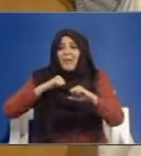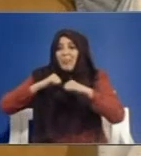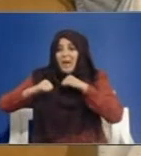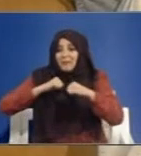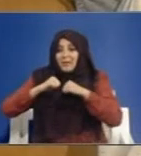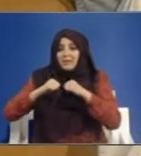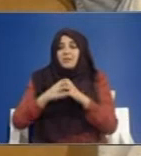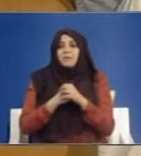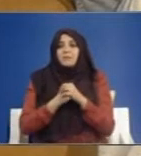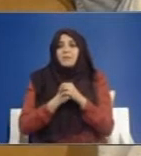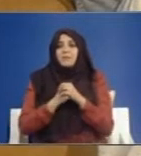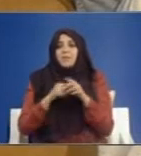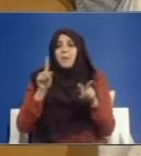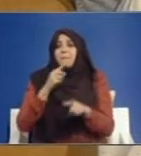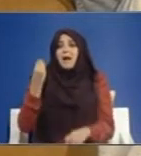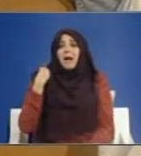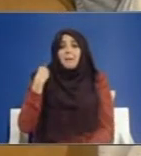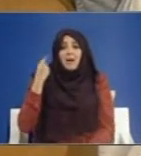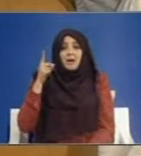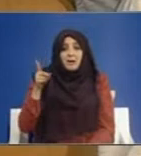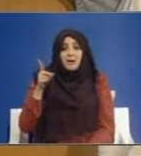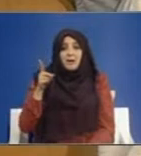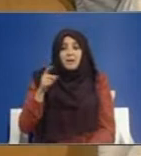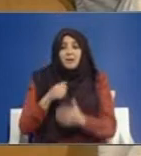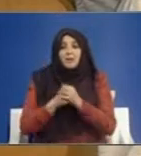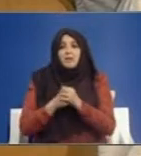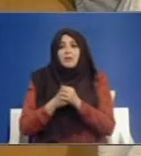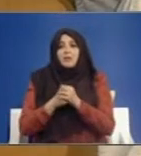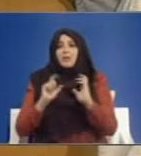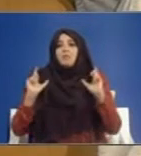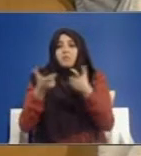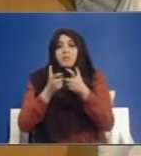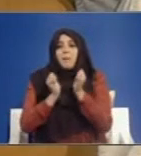ايه ومن بعد ما عيطوليش انا داوهم كامل قالوا هذوك اللي كانوا يخدموا تما ديال